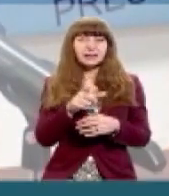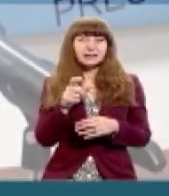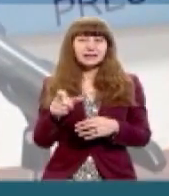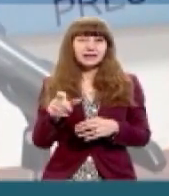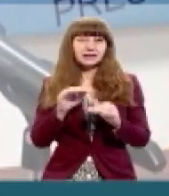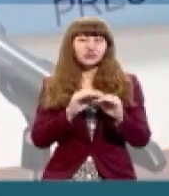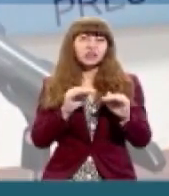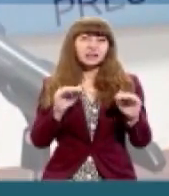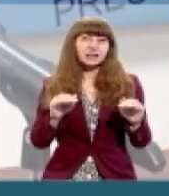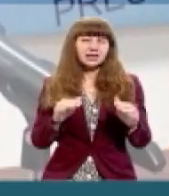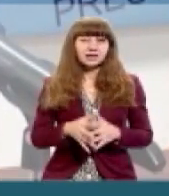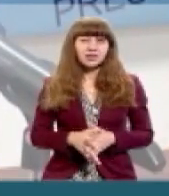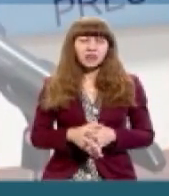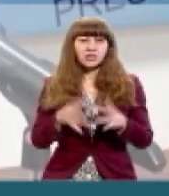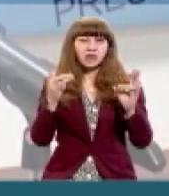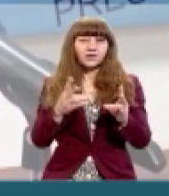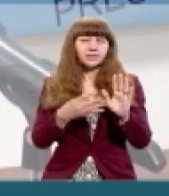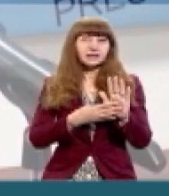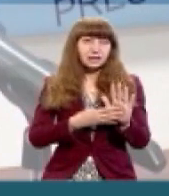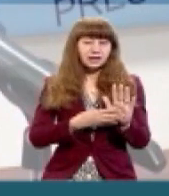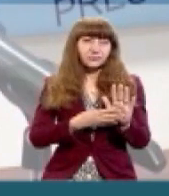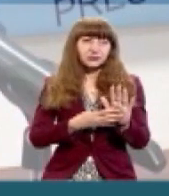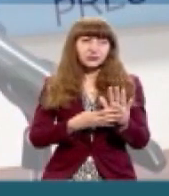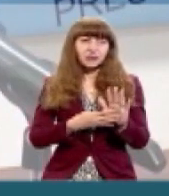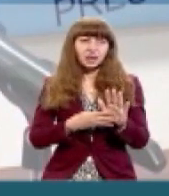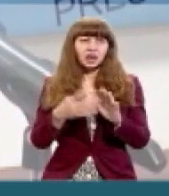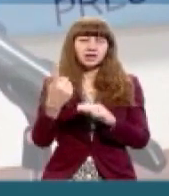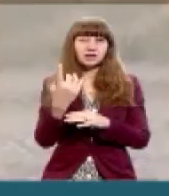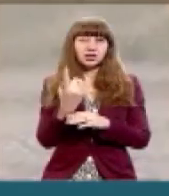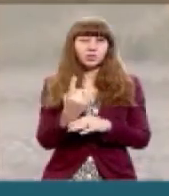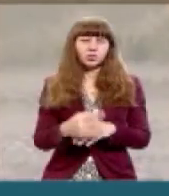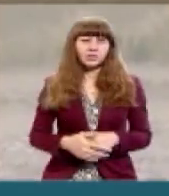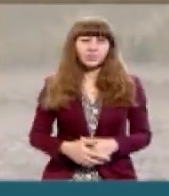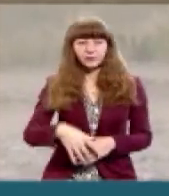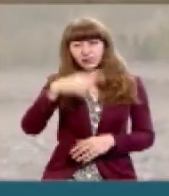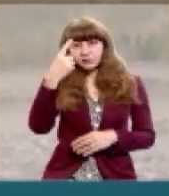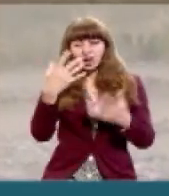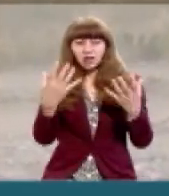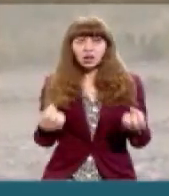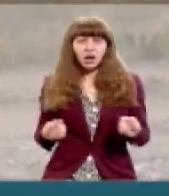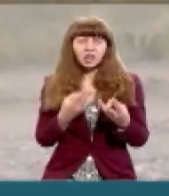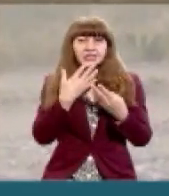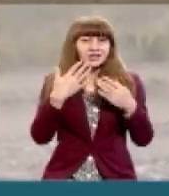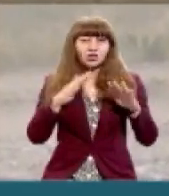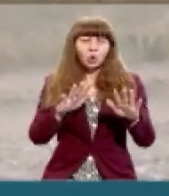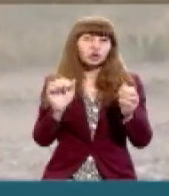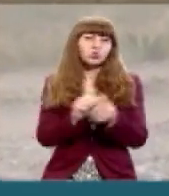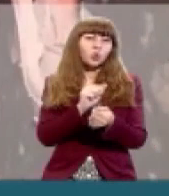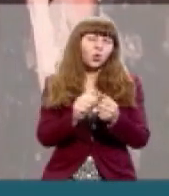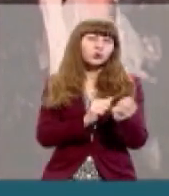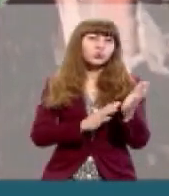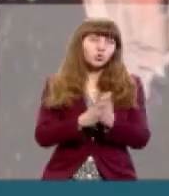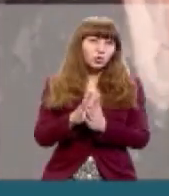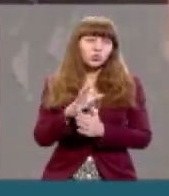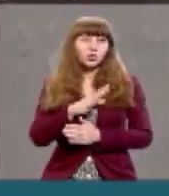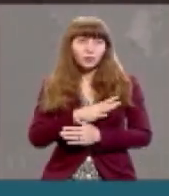детей. Травмировано 9 человек, из них один ребенок. В жаркие дни горел не только сухостой. Вызовы поступали